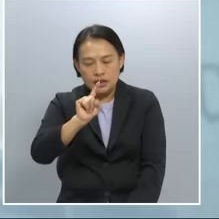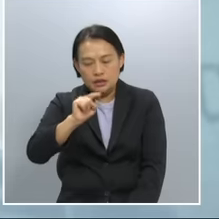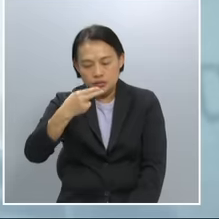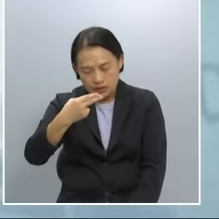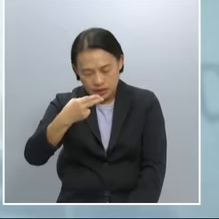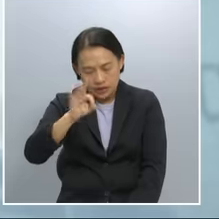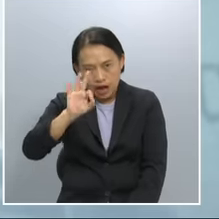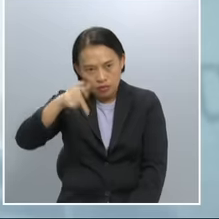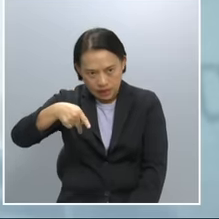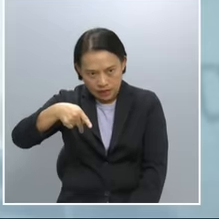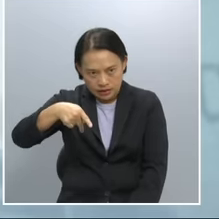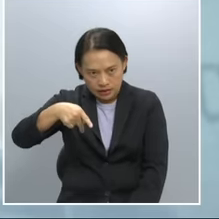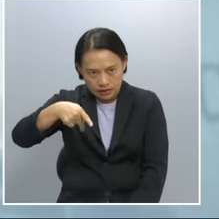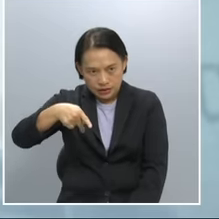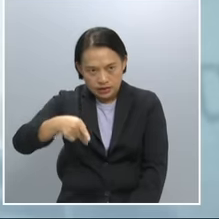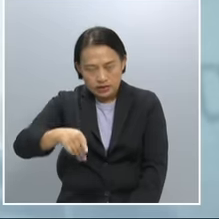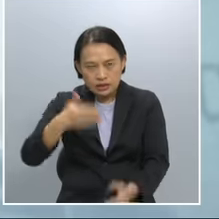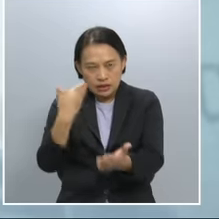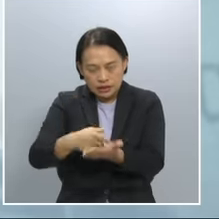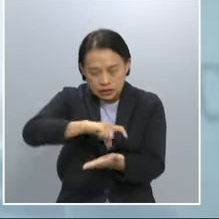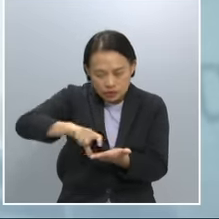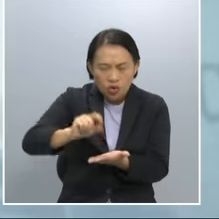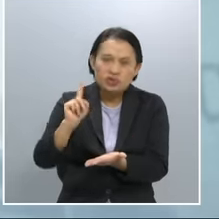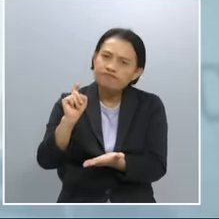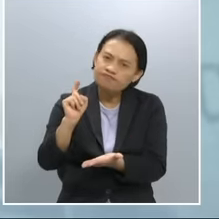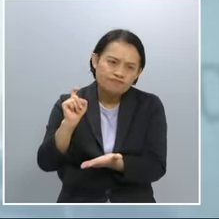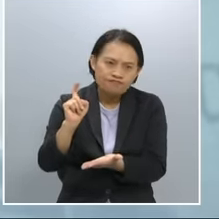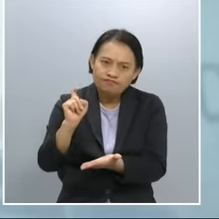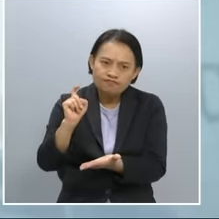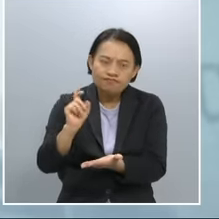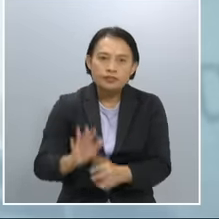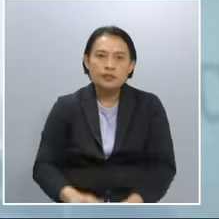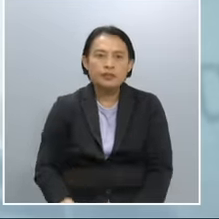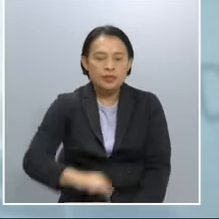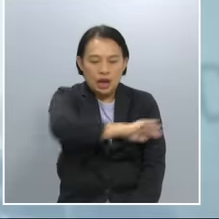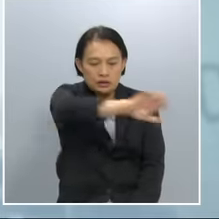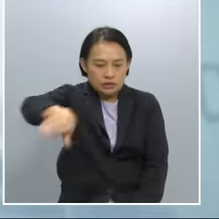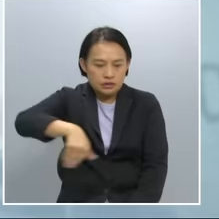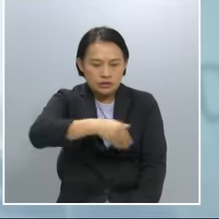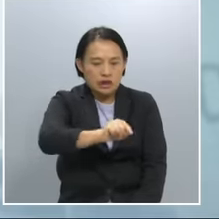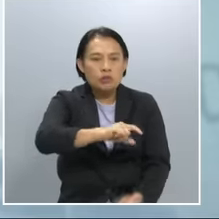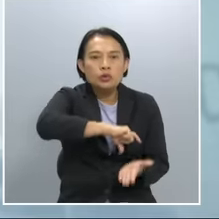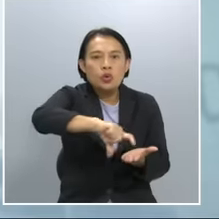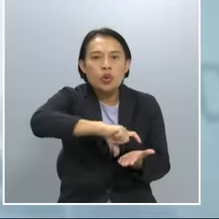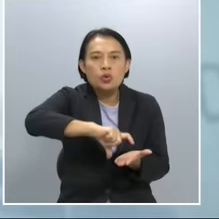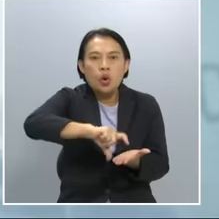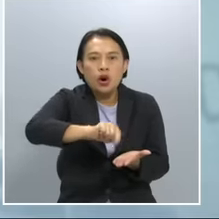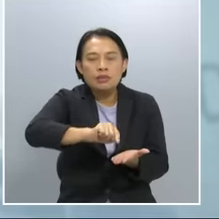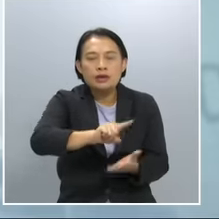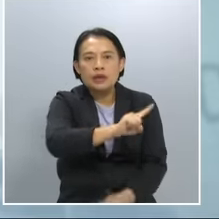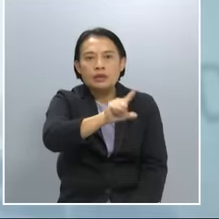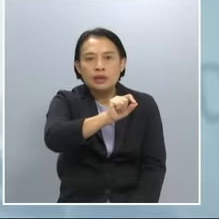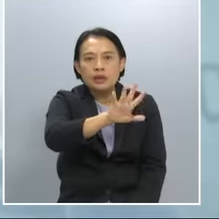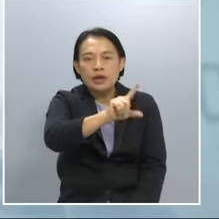319,000 ที่โอนเงินไม่สำเร็จจากจำนวนที่โอนต่อเนื่องมาตั้งแต่25